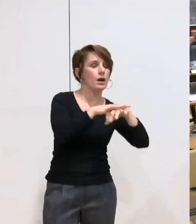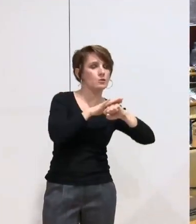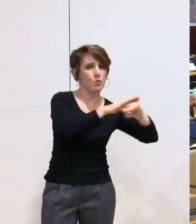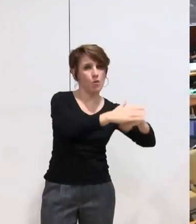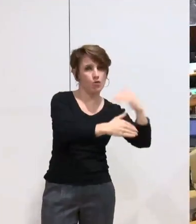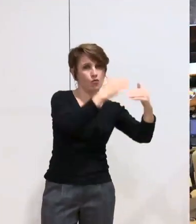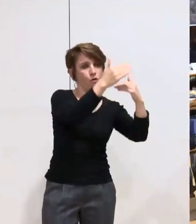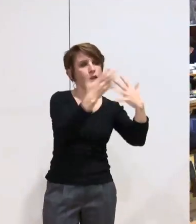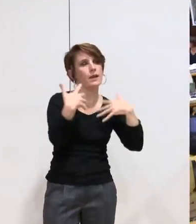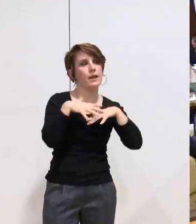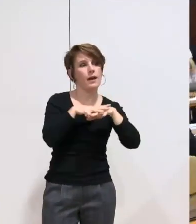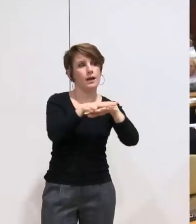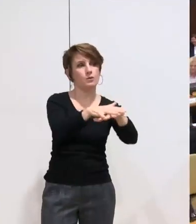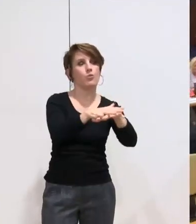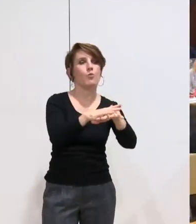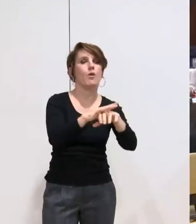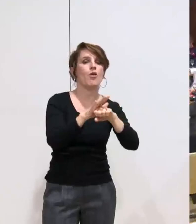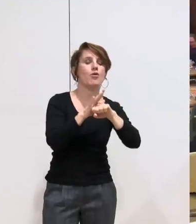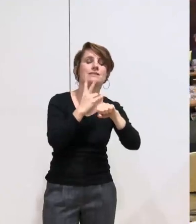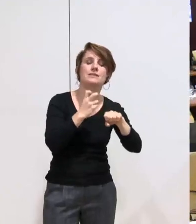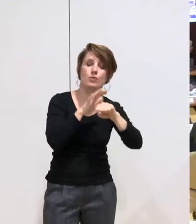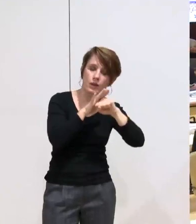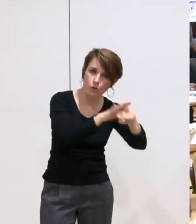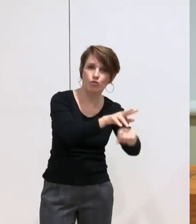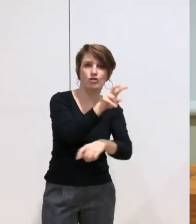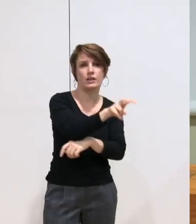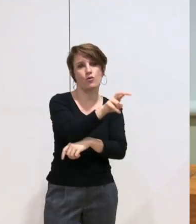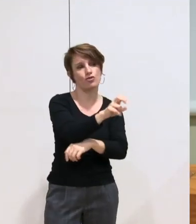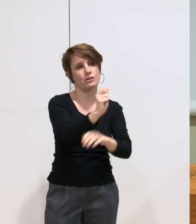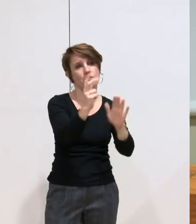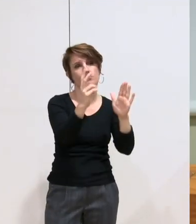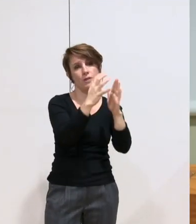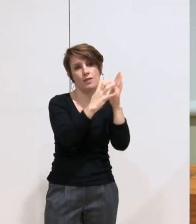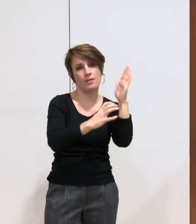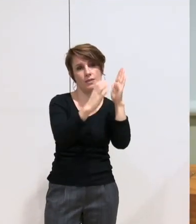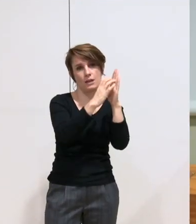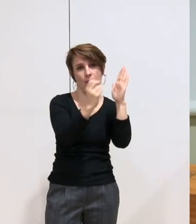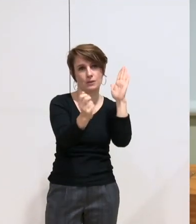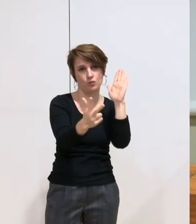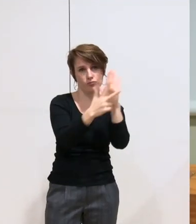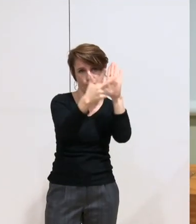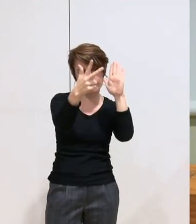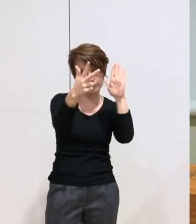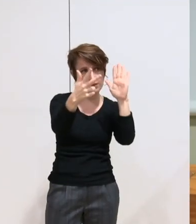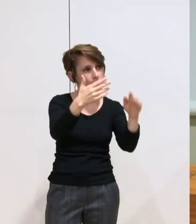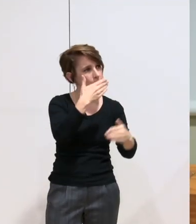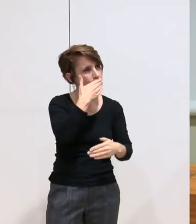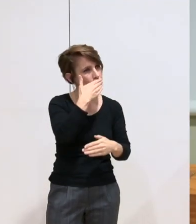et de progrès. Rassemblement citoyen de la gauche et des écologistes. Délibération adoptée. Je vous